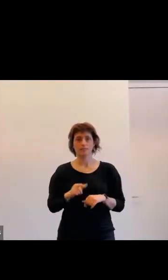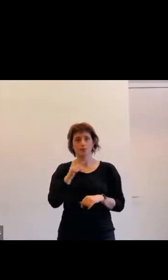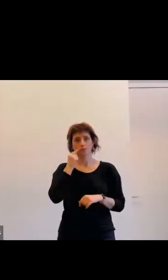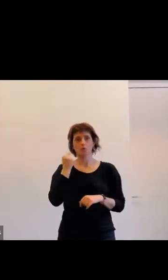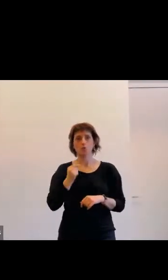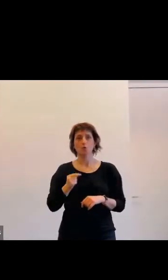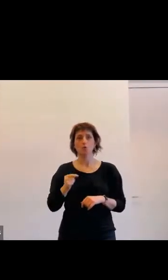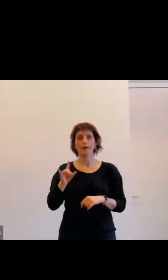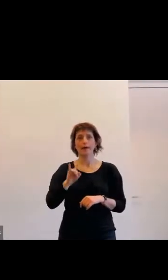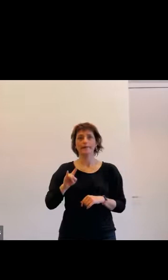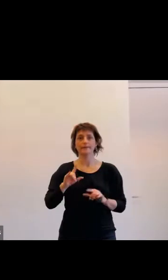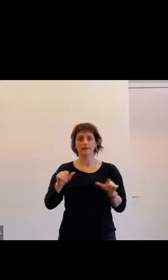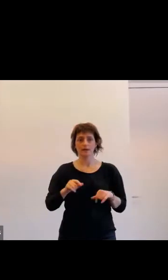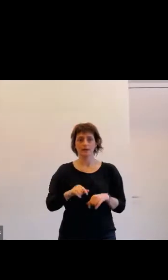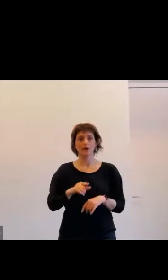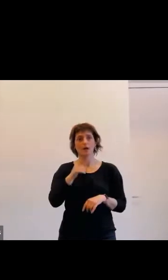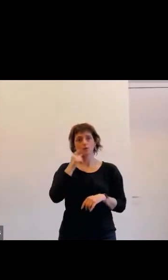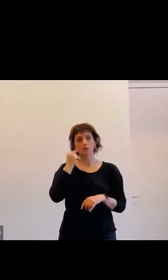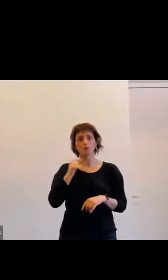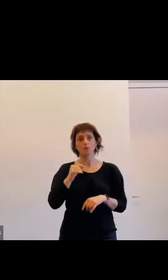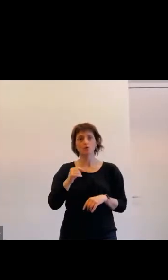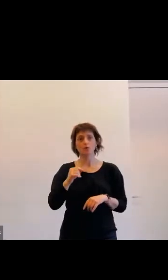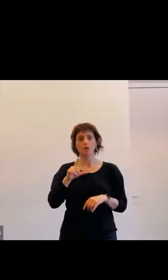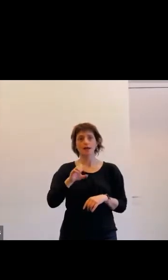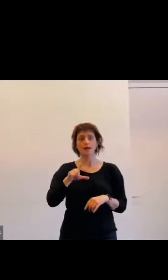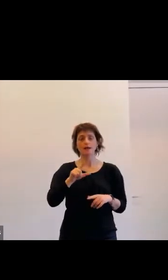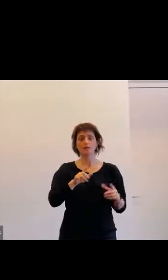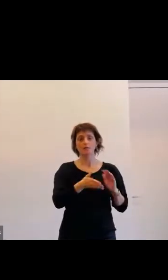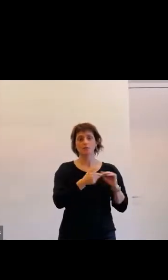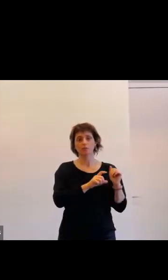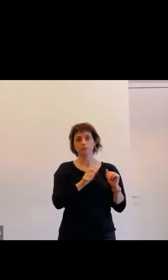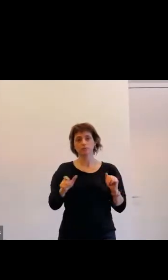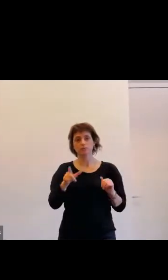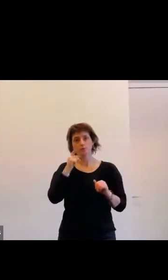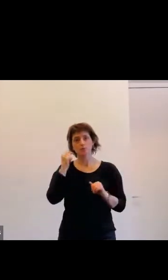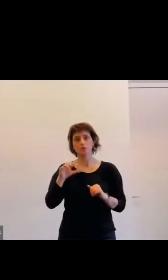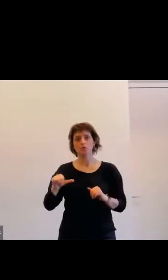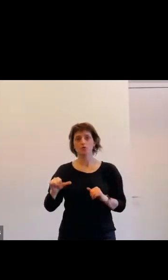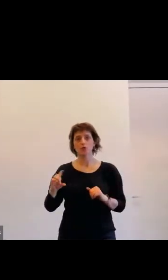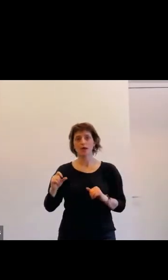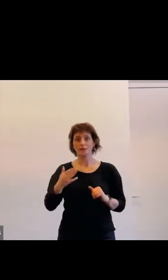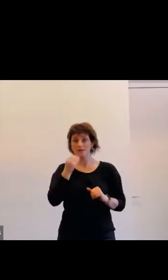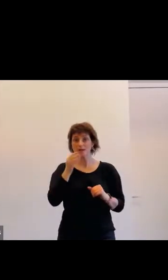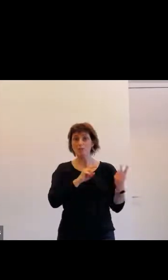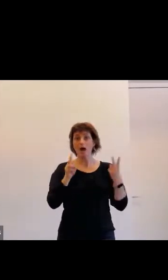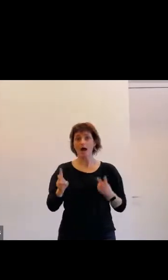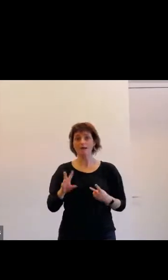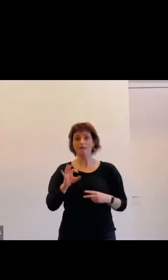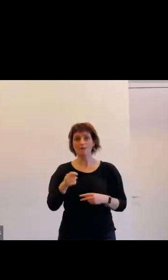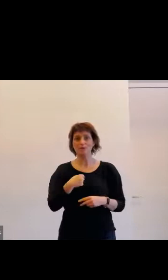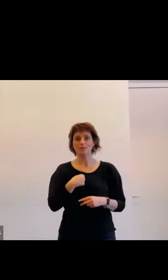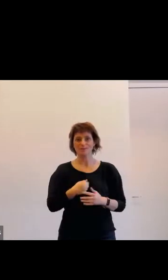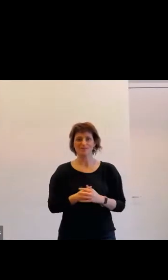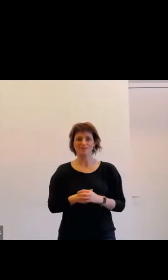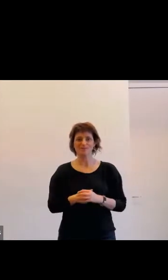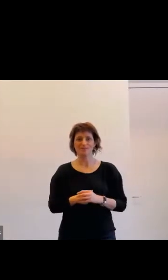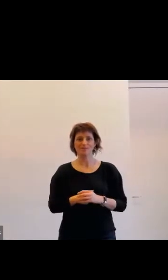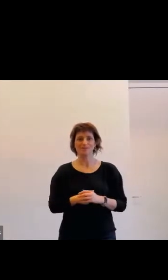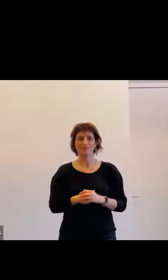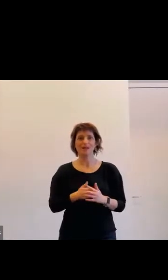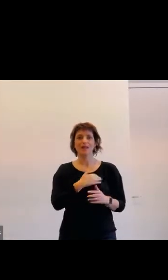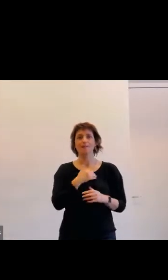Présent. Mounir El Aradi, pouvoir jusqu'à son arrivée à Lionel Adam. Présent, je viens d'arriver. Très bien. Muriel